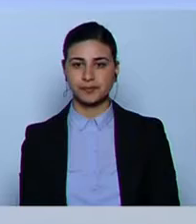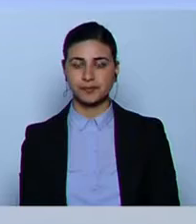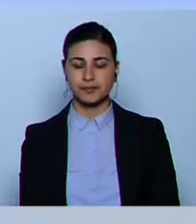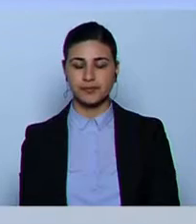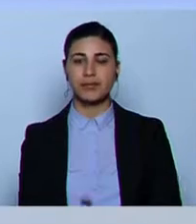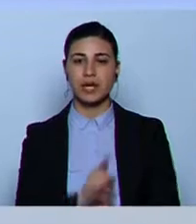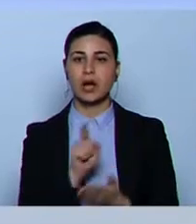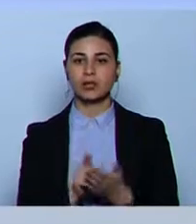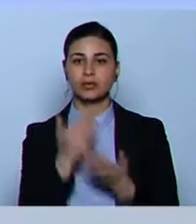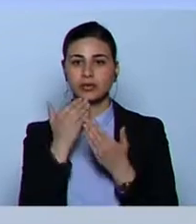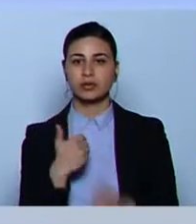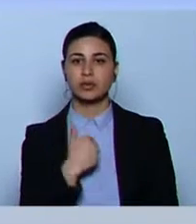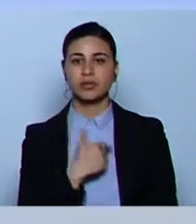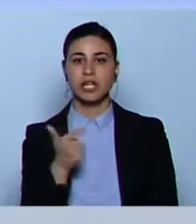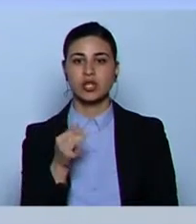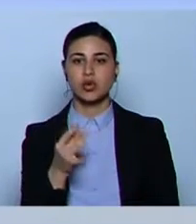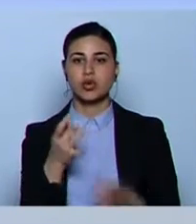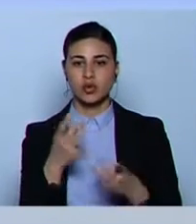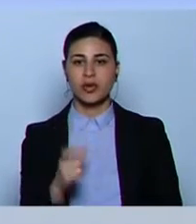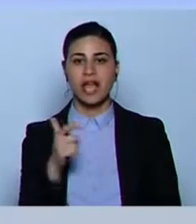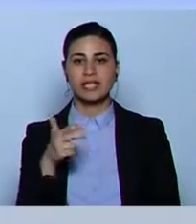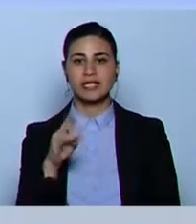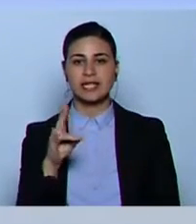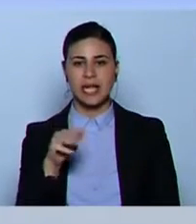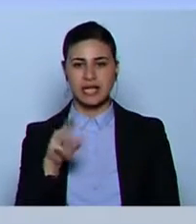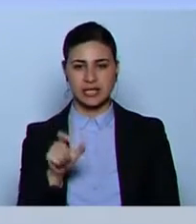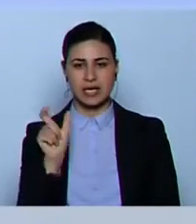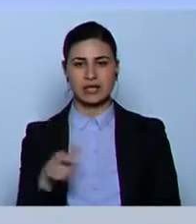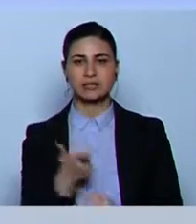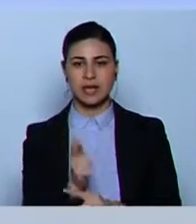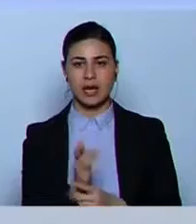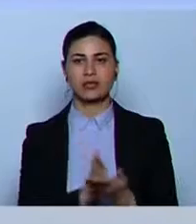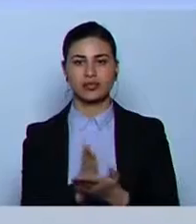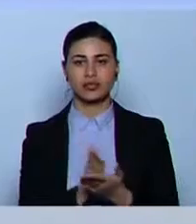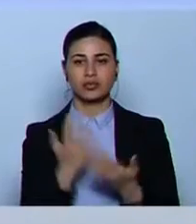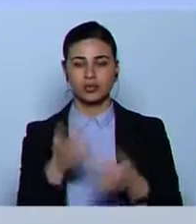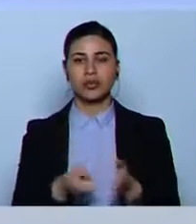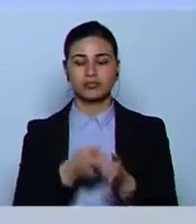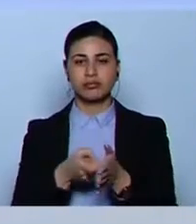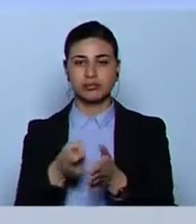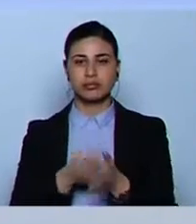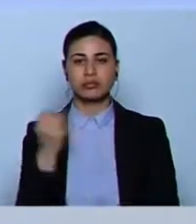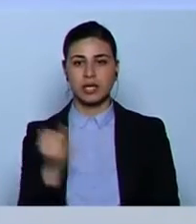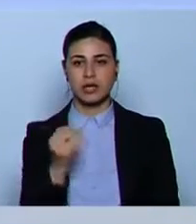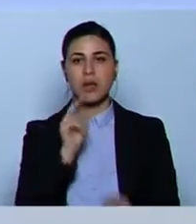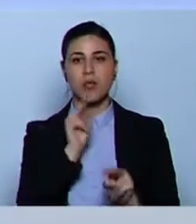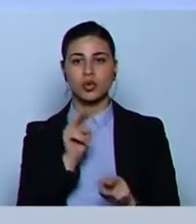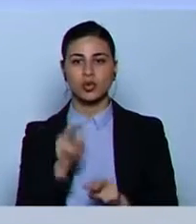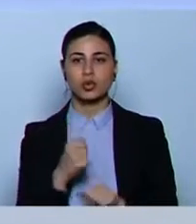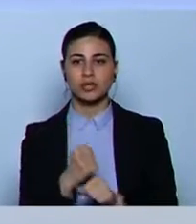აუცილებლად გადავალ ბატონ გიორგისთან მე შეკითხოთ, უბრალოდ ეგნატე, თქვენ ძალიან დიდი ხანი იკვლევთ და ძალიან დიდი ხანია უკვე მონიტორინგს